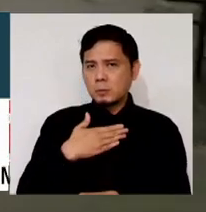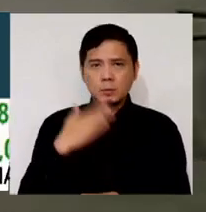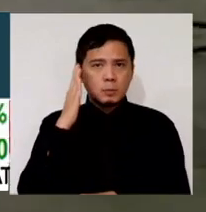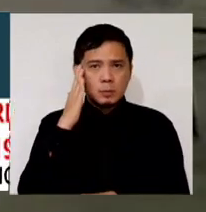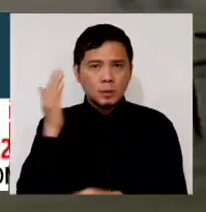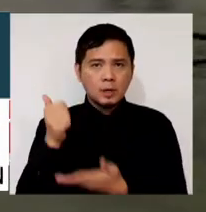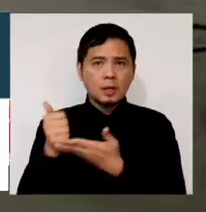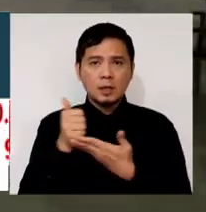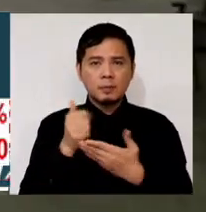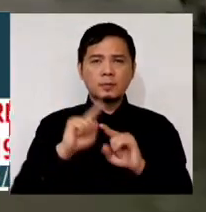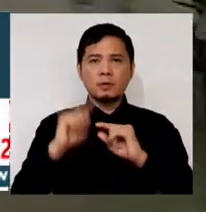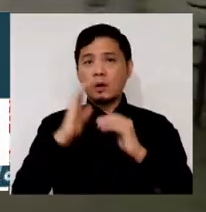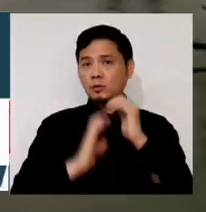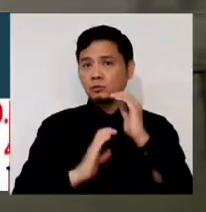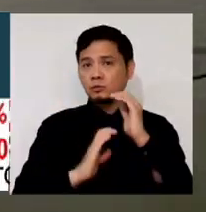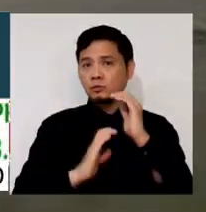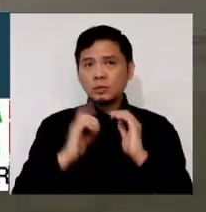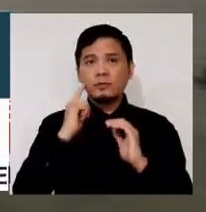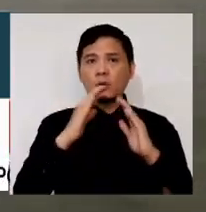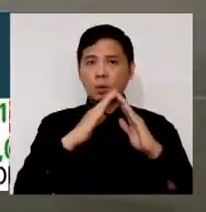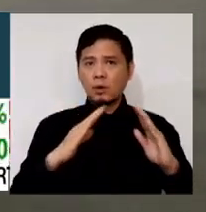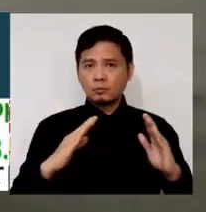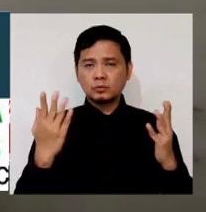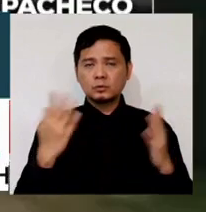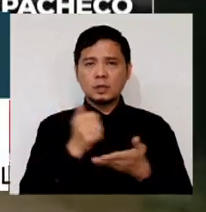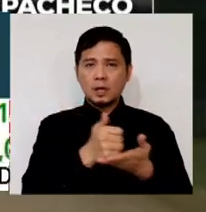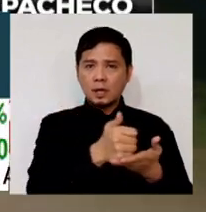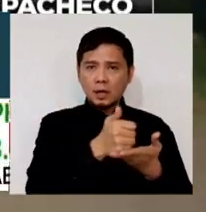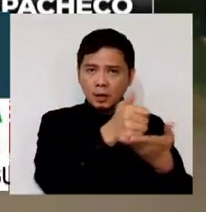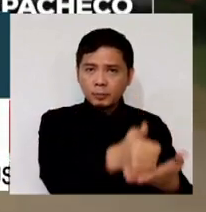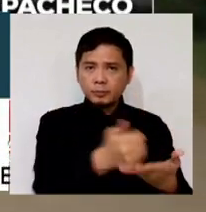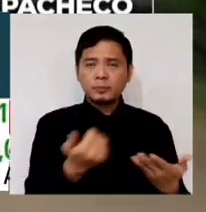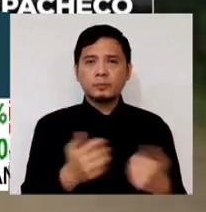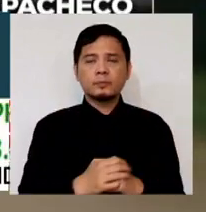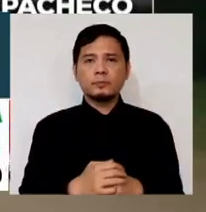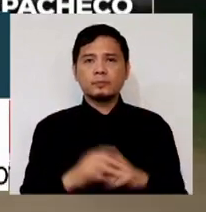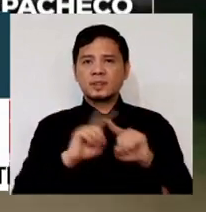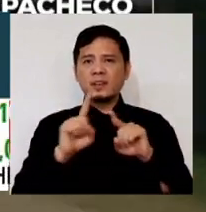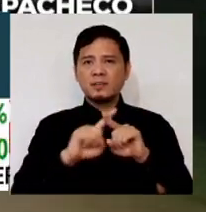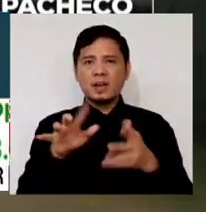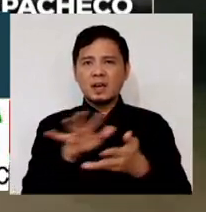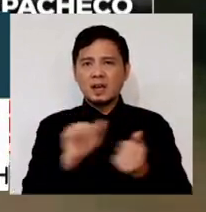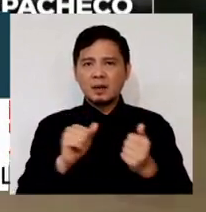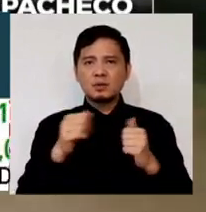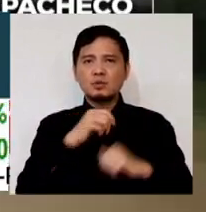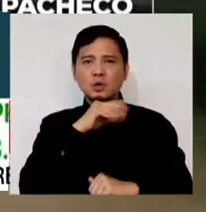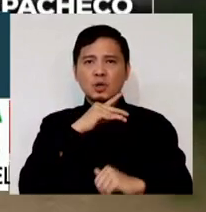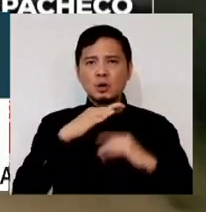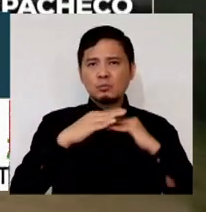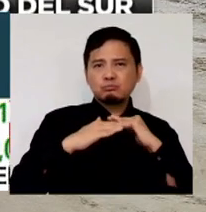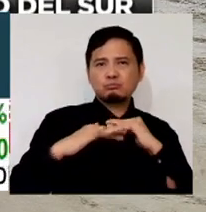contractor, pinagtulungan namin ng mga bako para maalis yung mga bara. So ngayon medyo humupa na ng konti